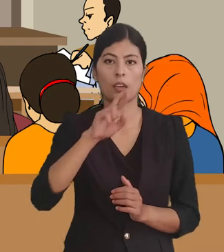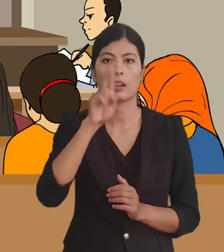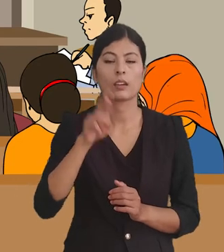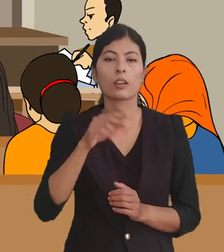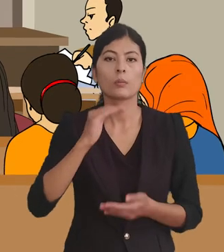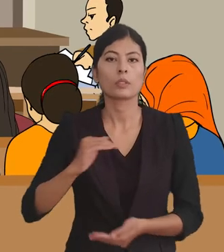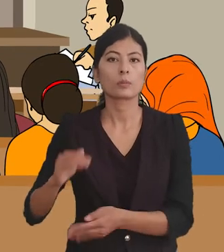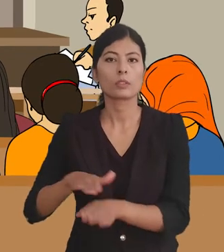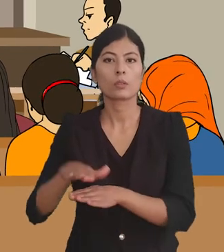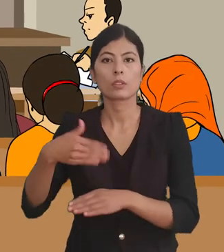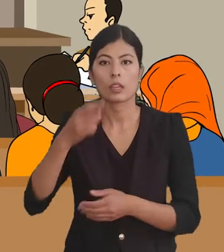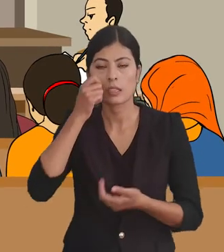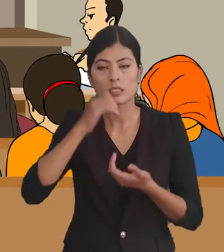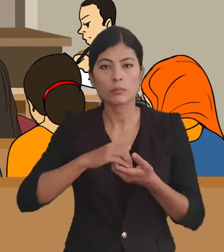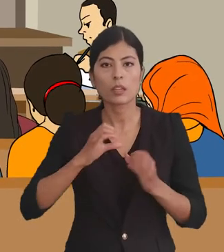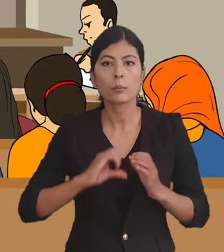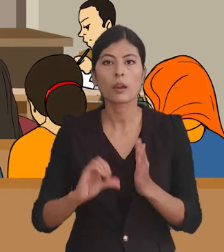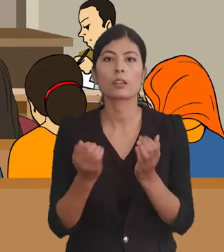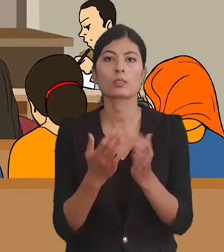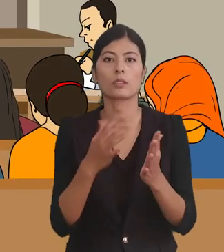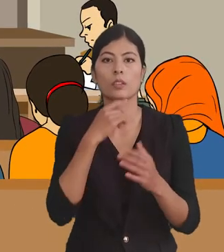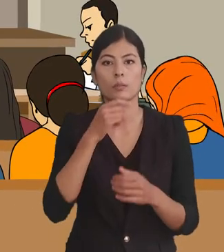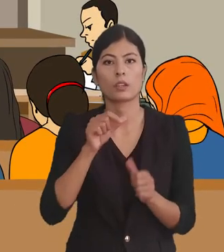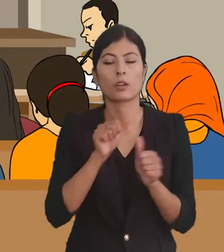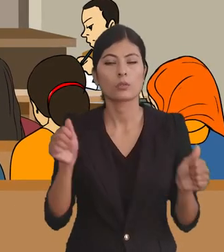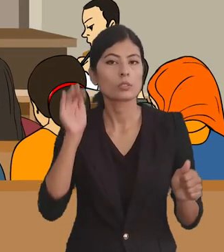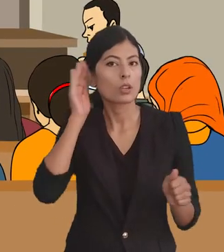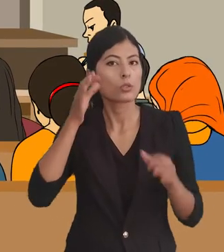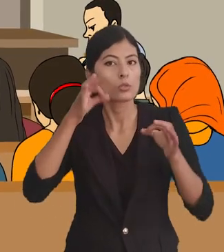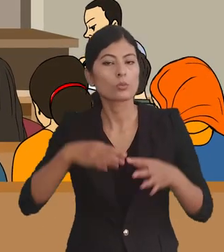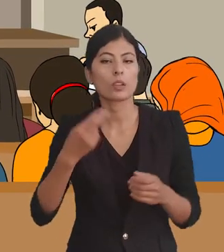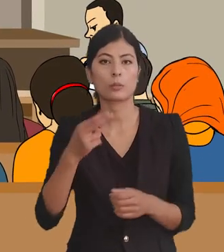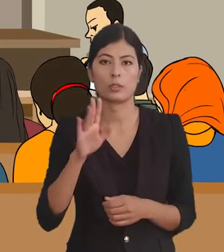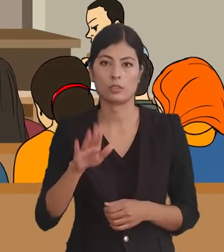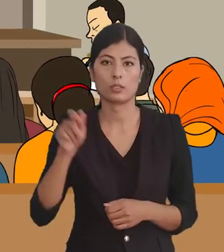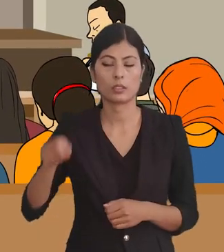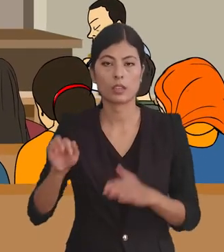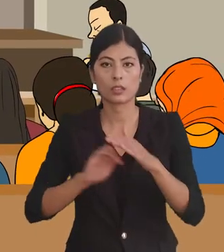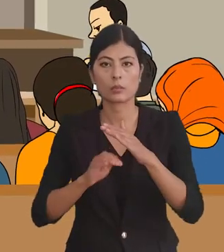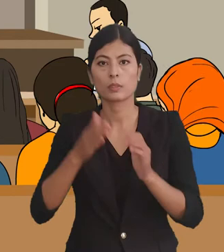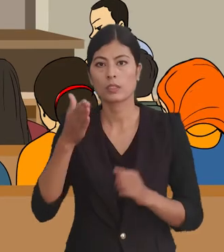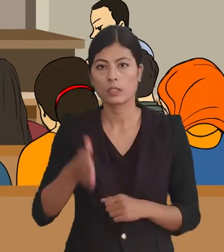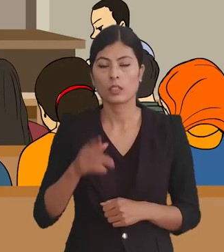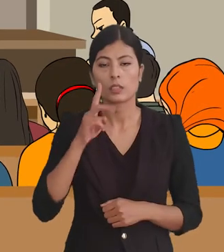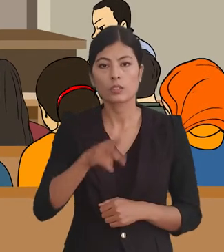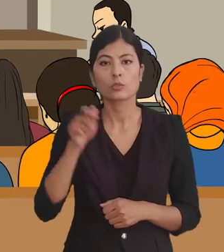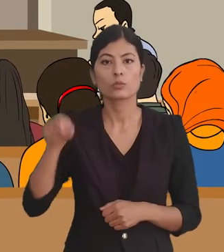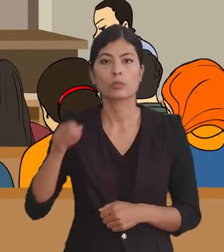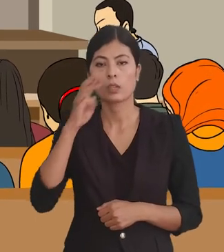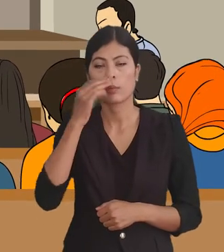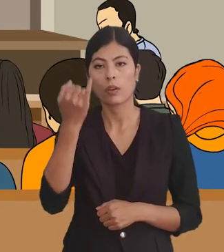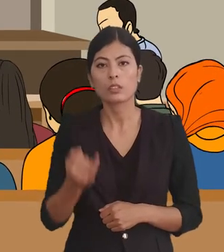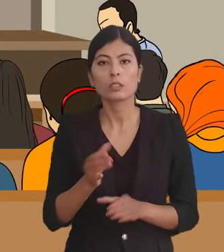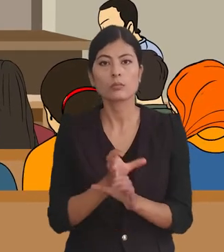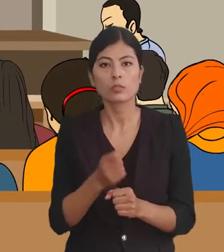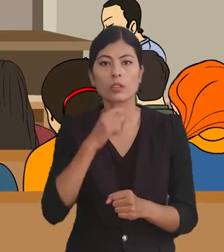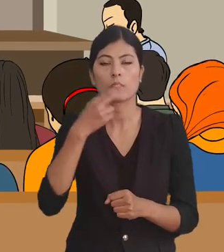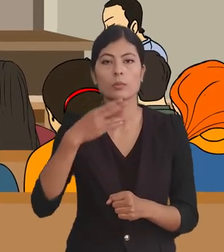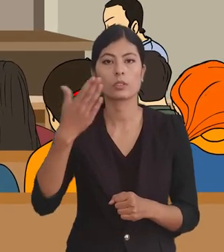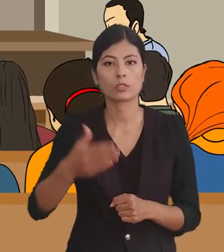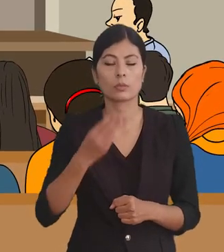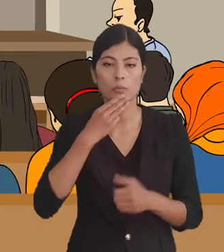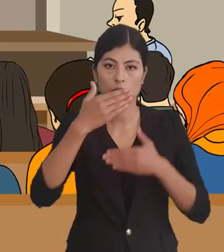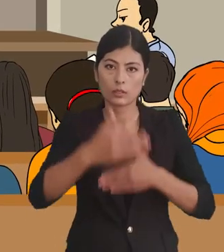पतिले पालन पोषण नगरेको मुद्दाको सुनवाई भइरहेको छ। न्यायिक समितिले उक्त मुद्दामा अन्तिम निर्णय नभएसम्मको अवधिको